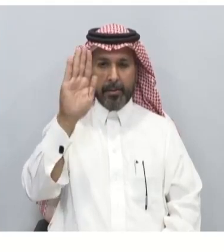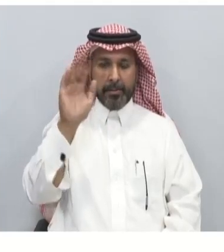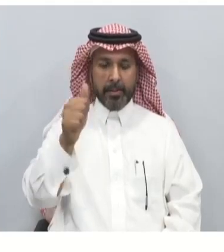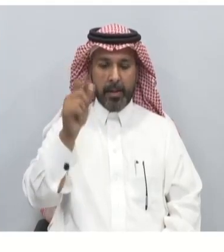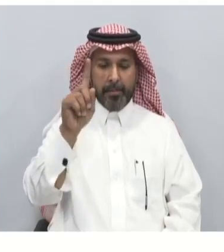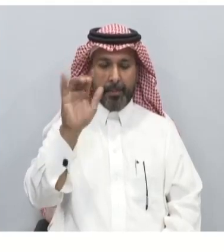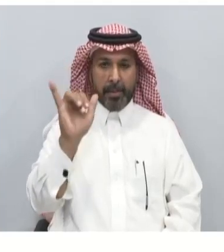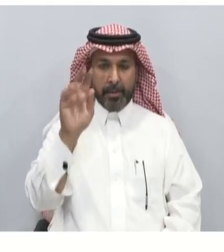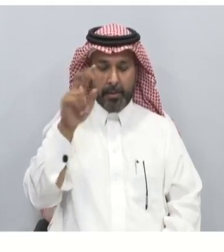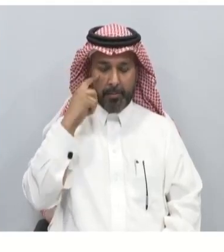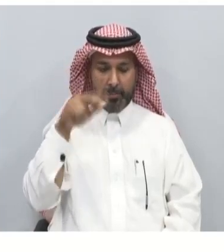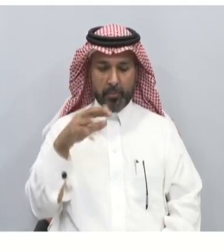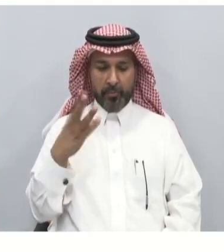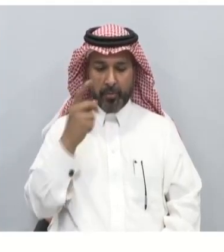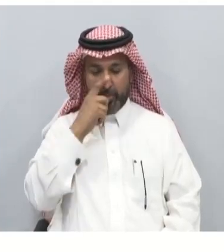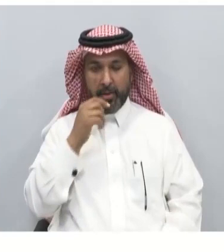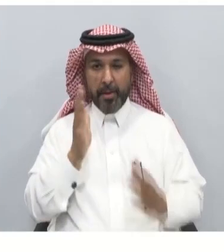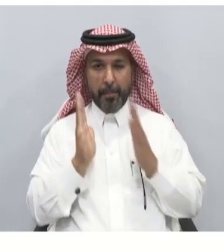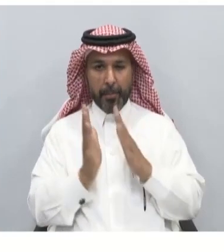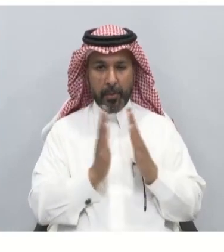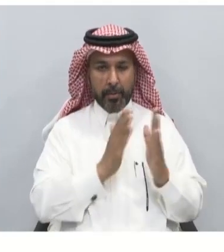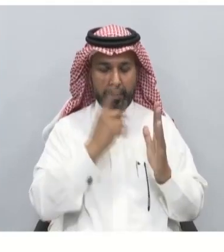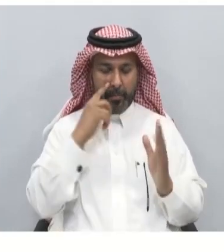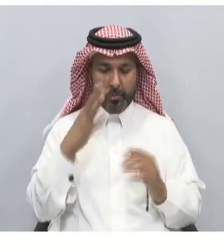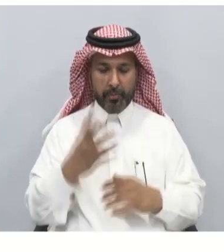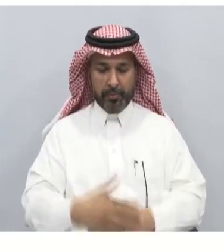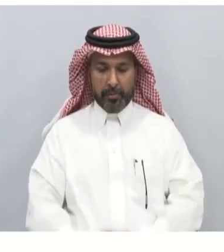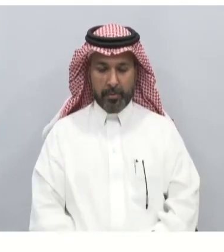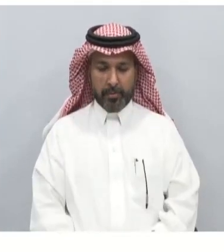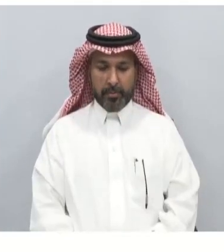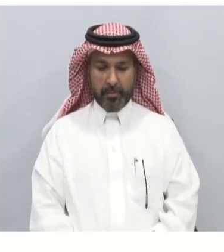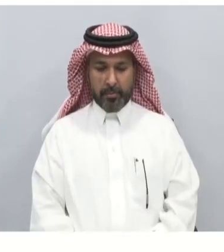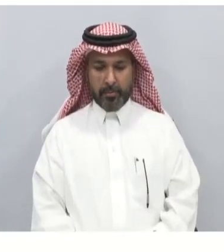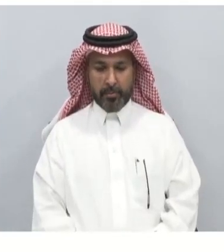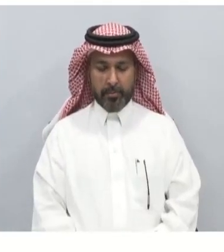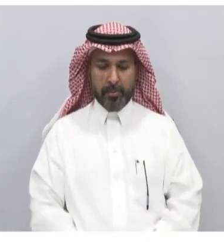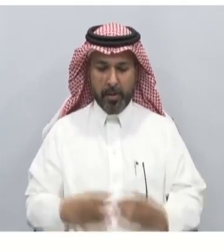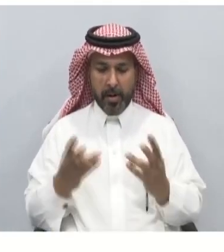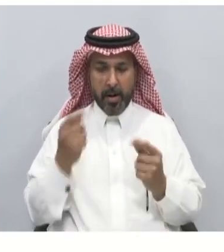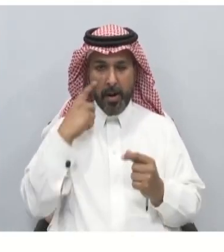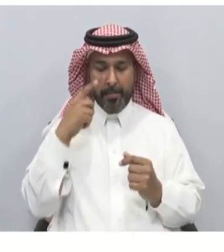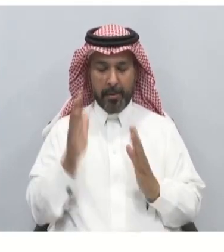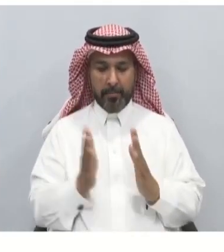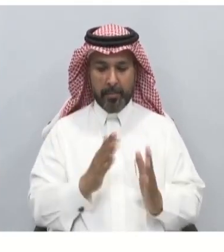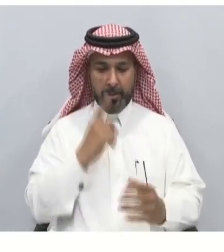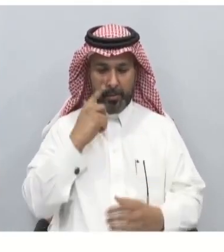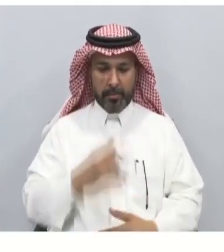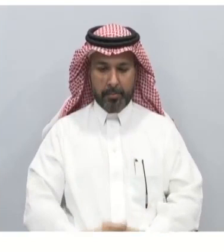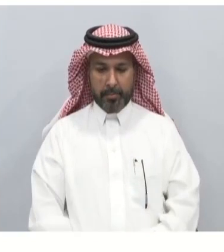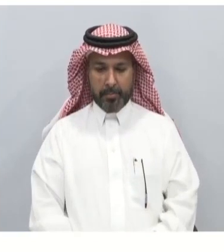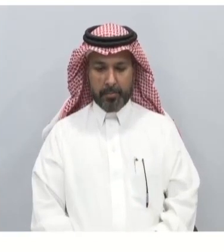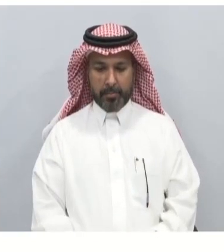ما تعرفنا سابقا مرتبة من الأعداد، ويسمى كل عدد فيها حدا. مجموعة مرتبة مثل هنا